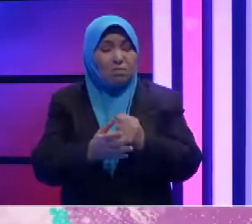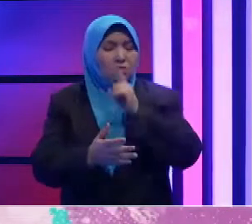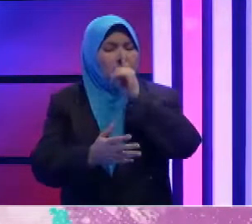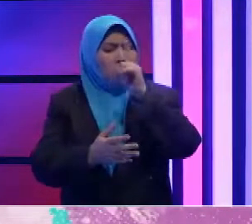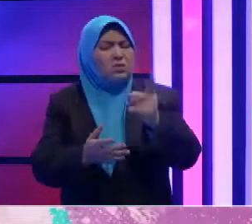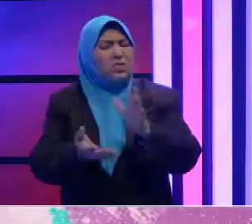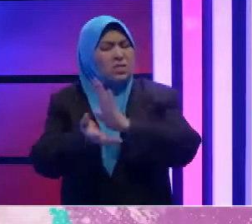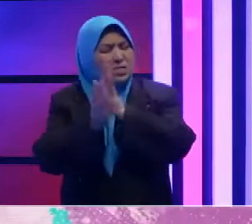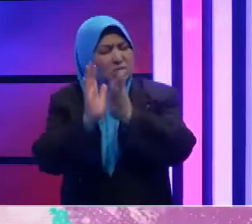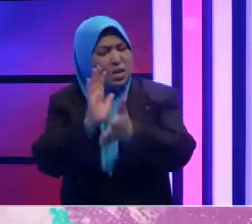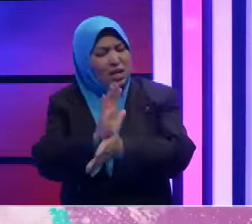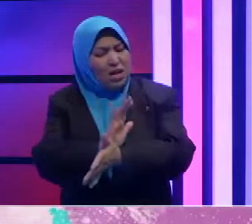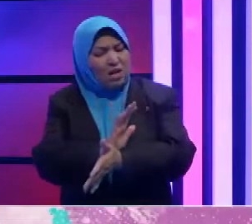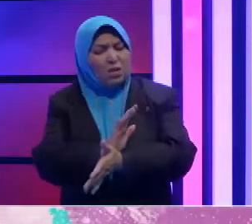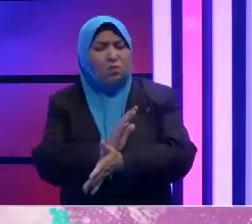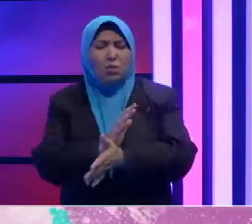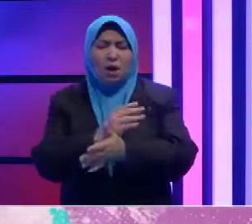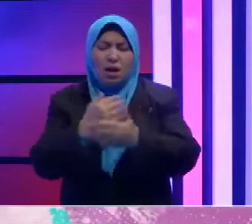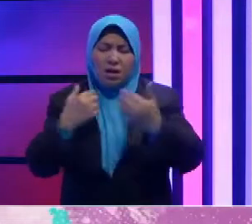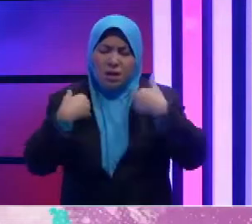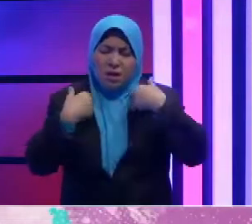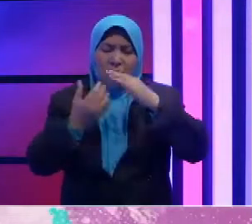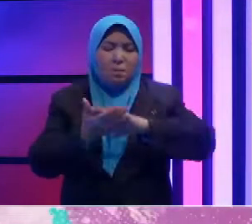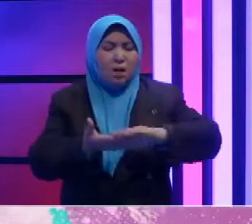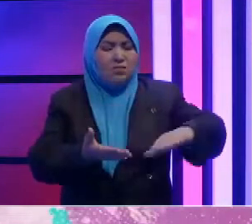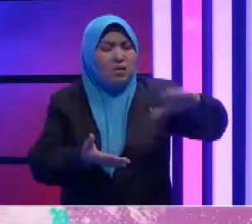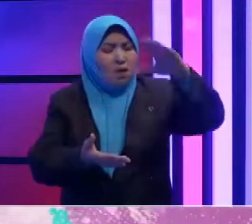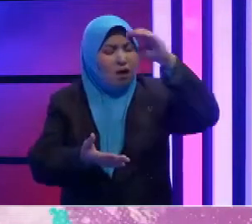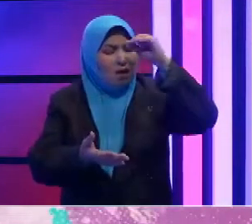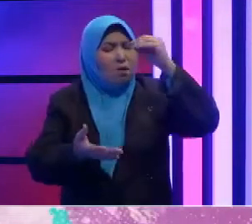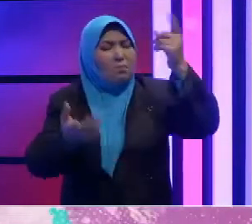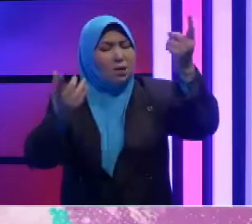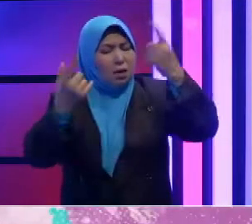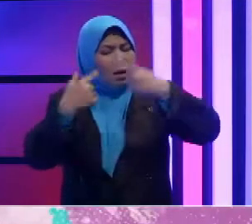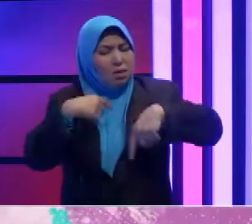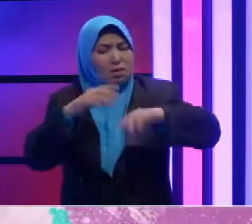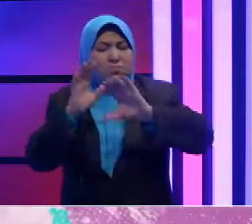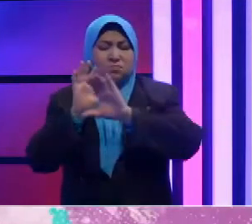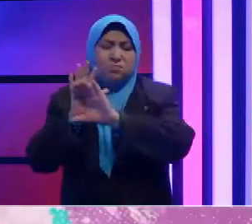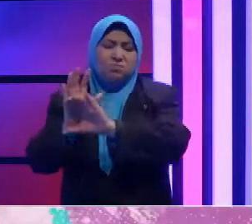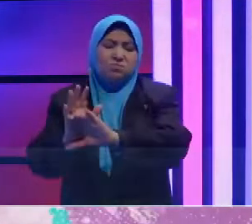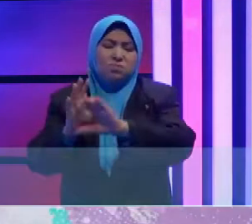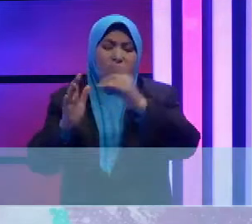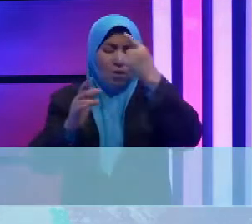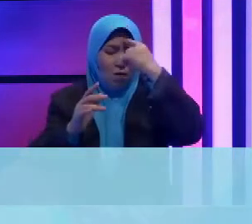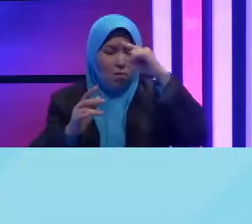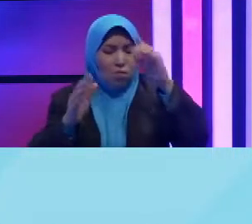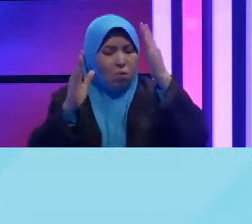إن في ذلك لآية لقوم